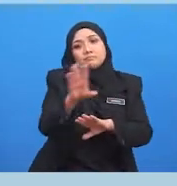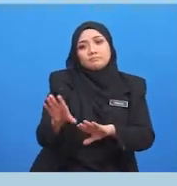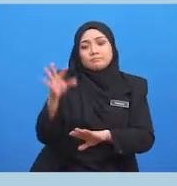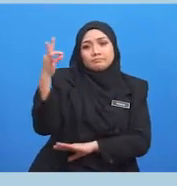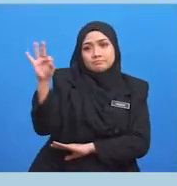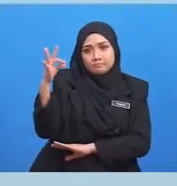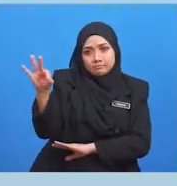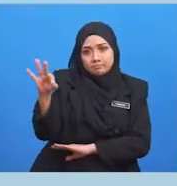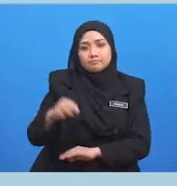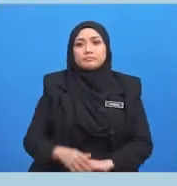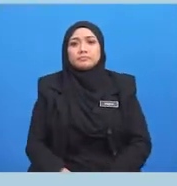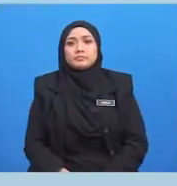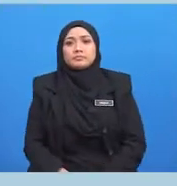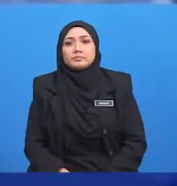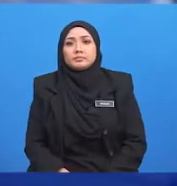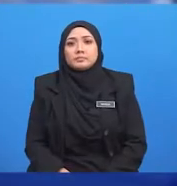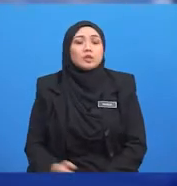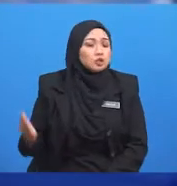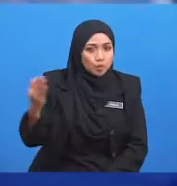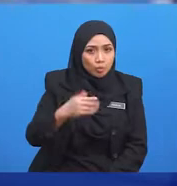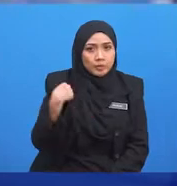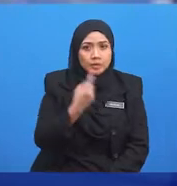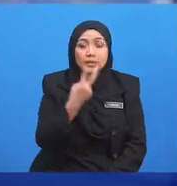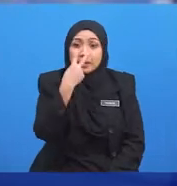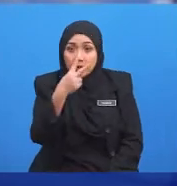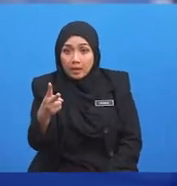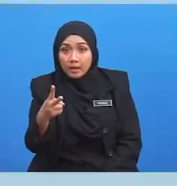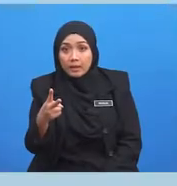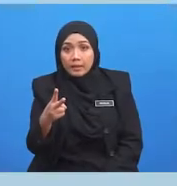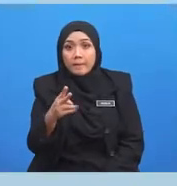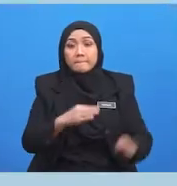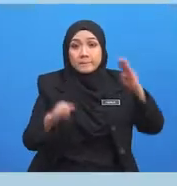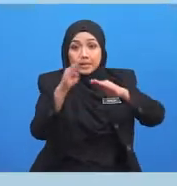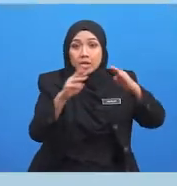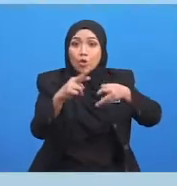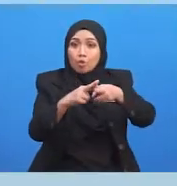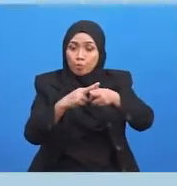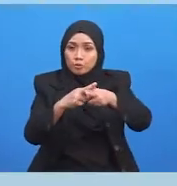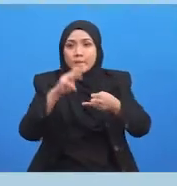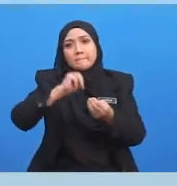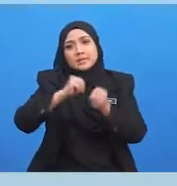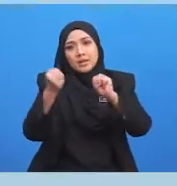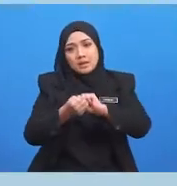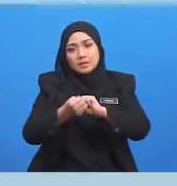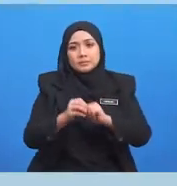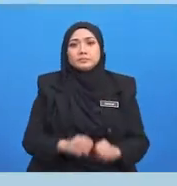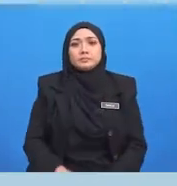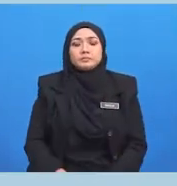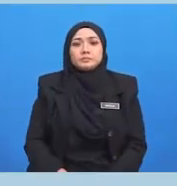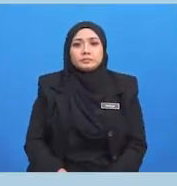jangkitan COVID-19. Jom kita lihat pula pembinaan rumusan masalah.